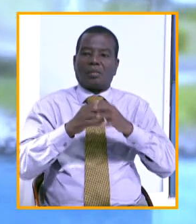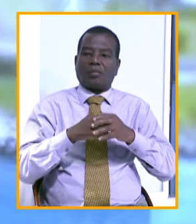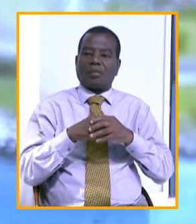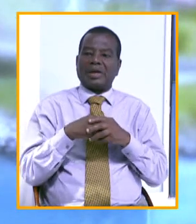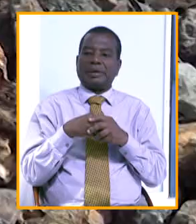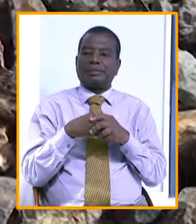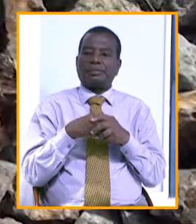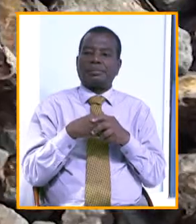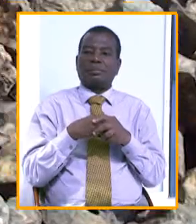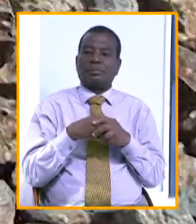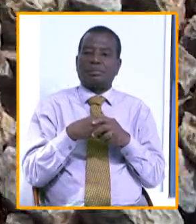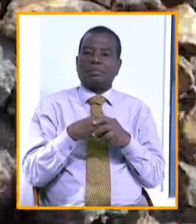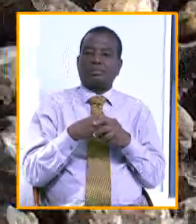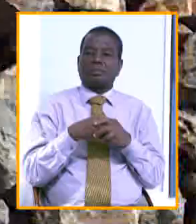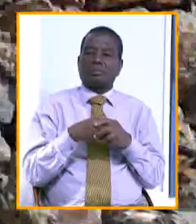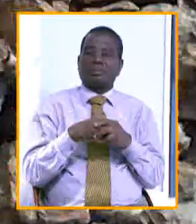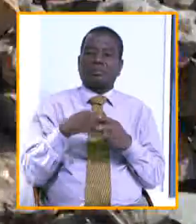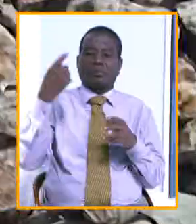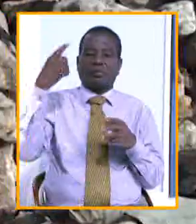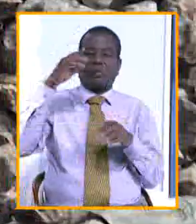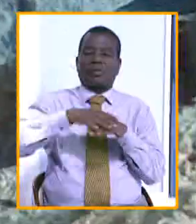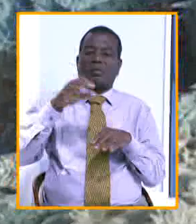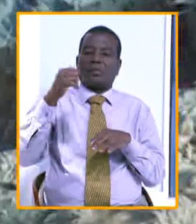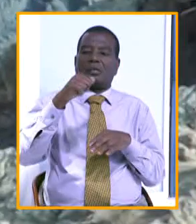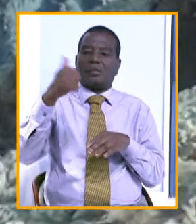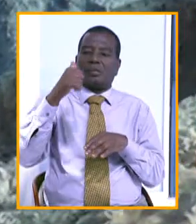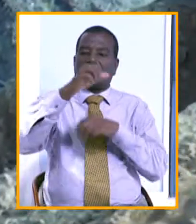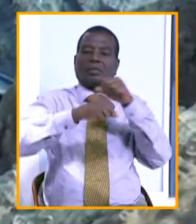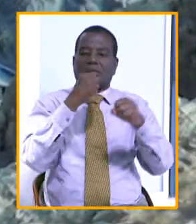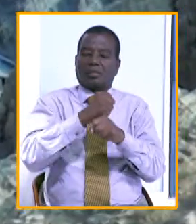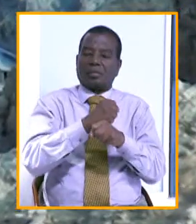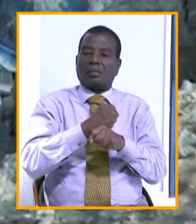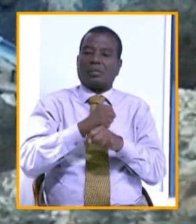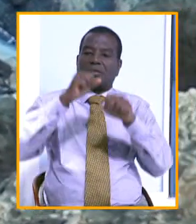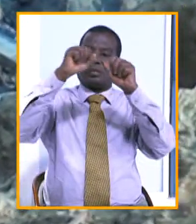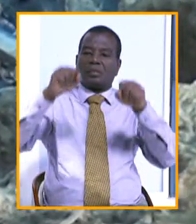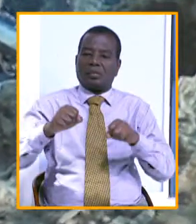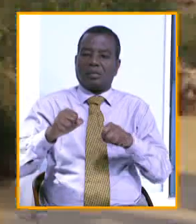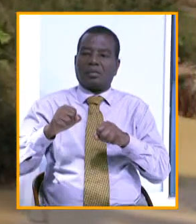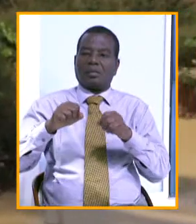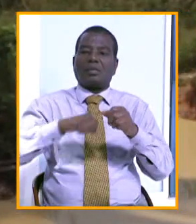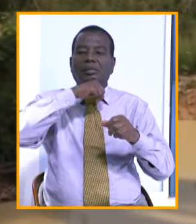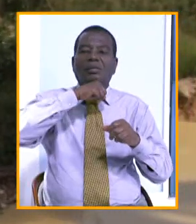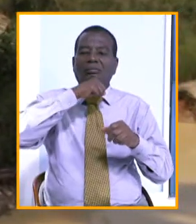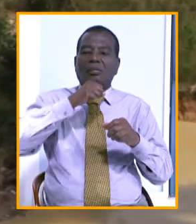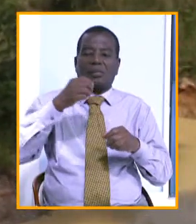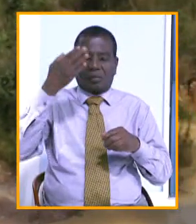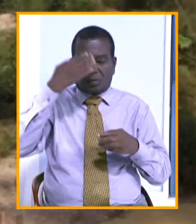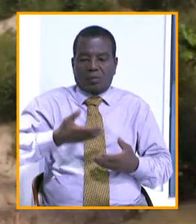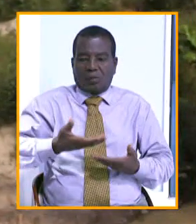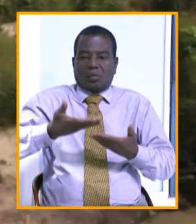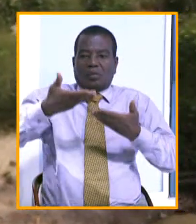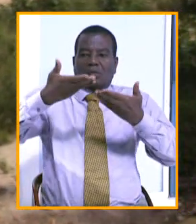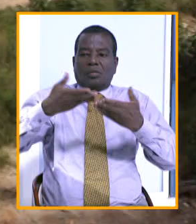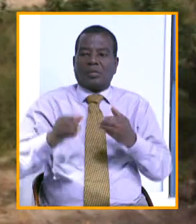Kando. En l'espace de 10 ans, le secteur des mines et de la géologie a connu une ascendance.